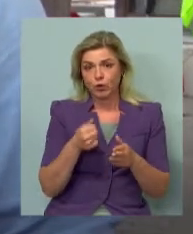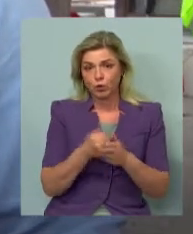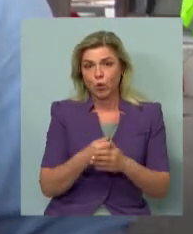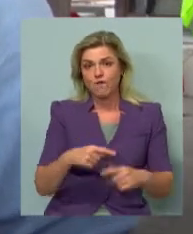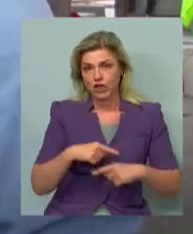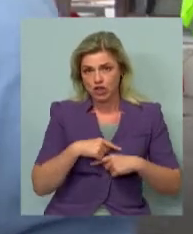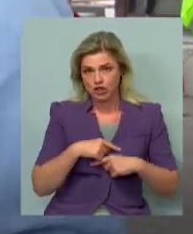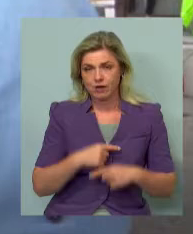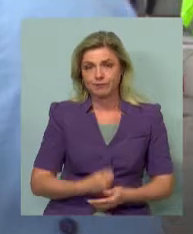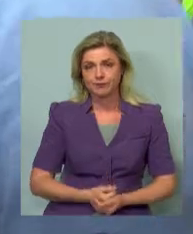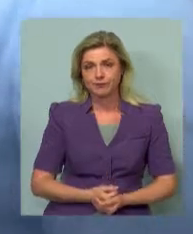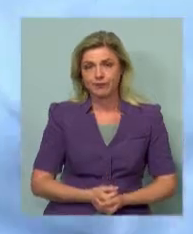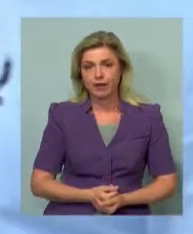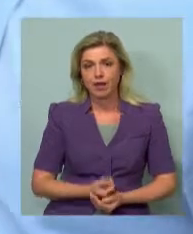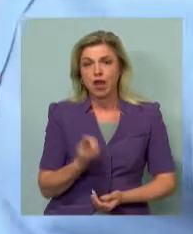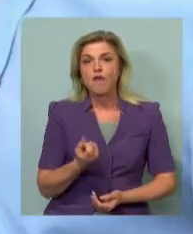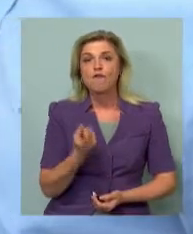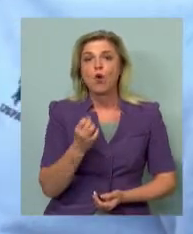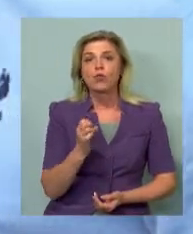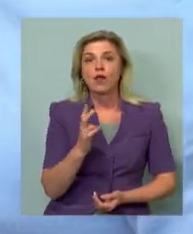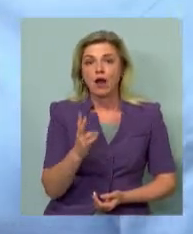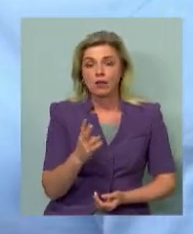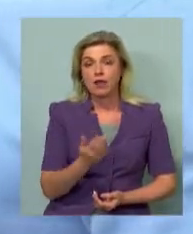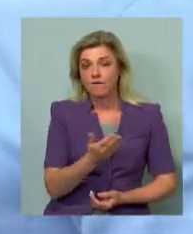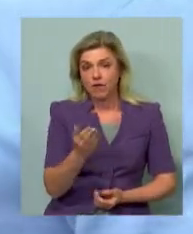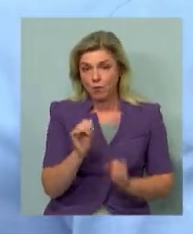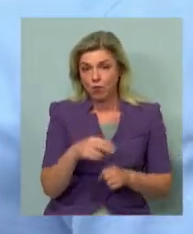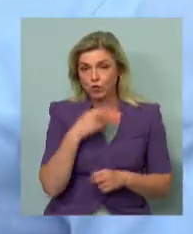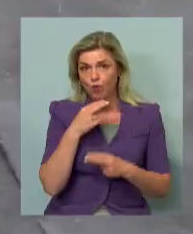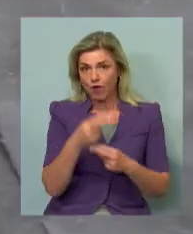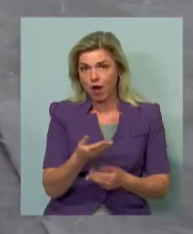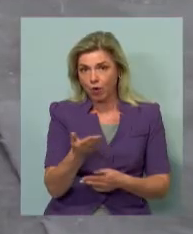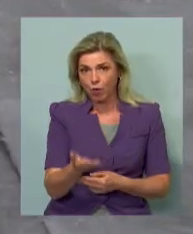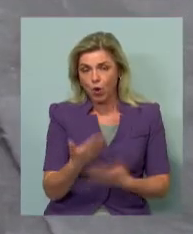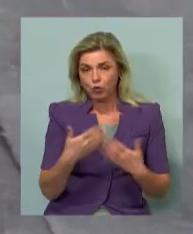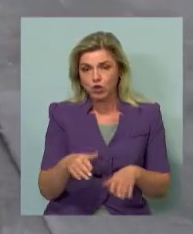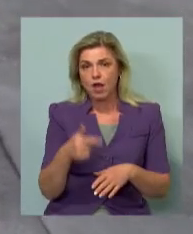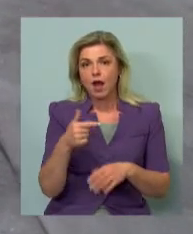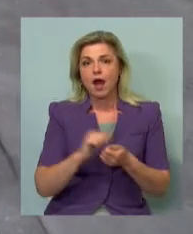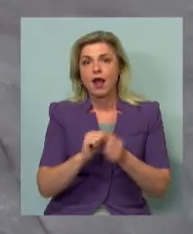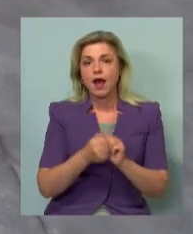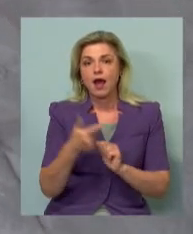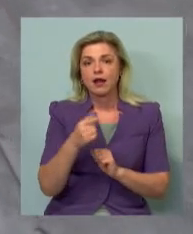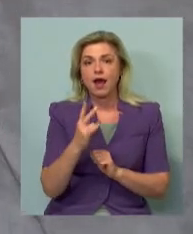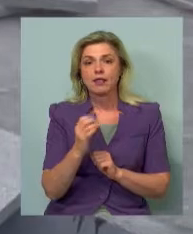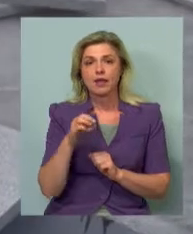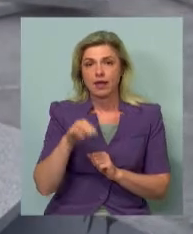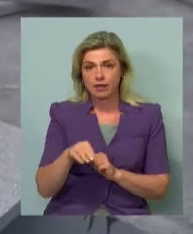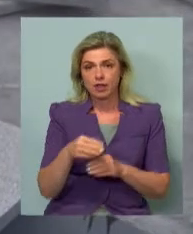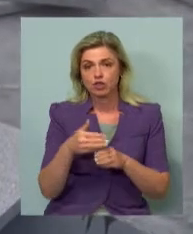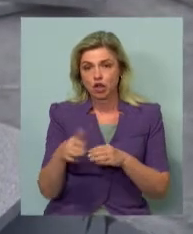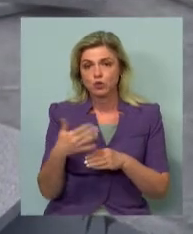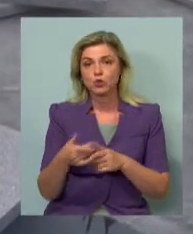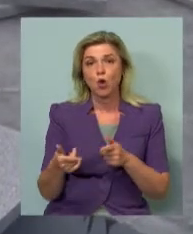фінішу. В плані фонтану самого, можете звернути увагу, вже гранітна частина майже готова, відсотків